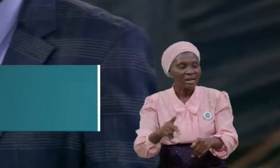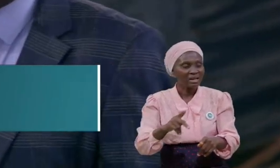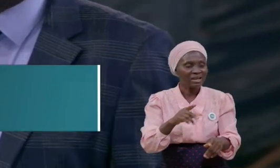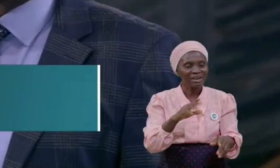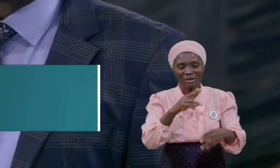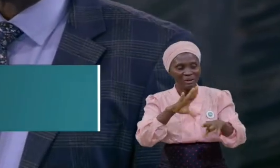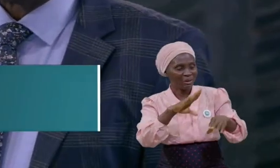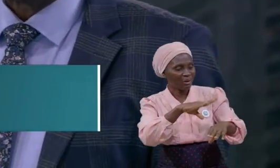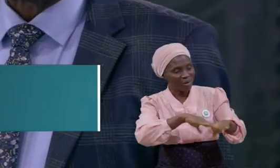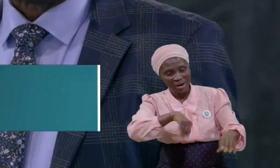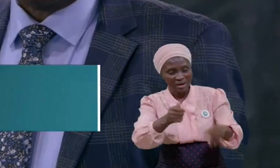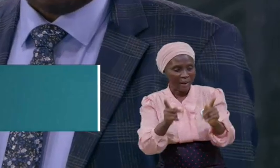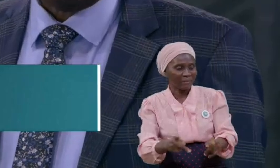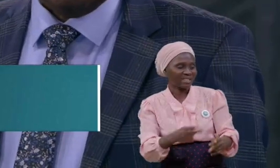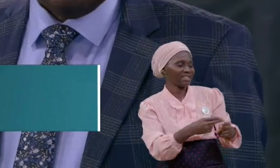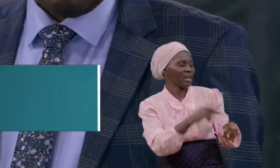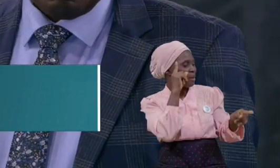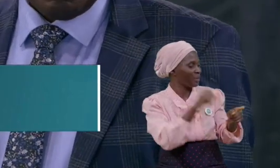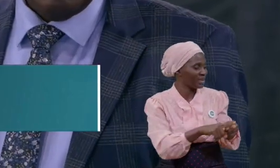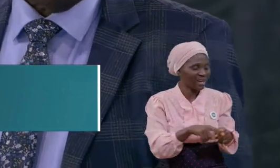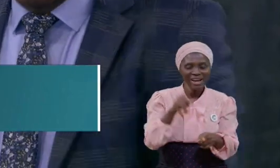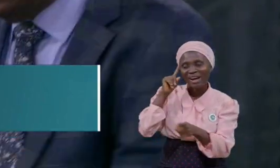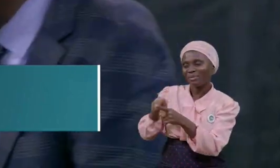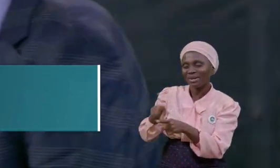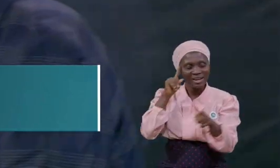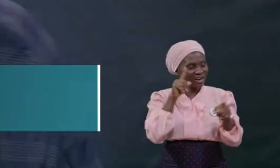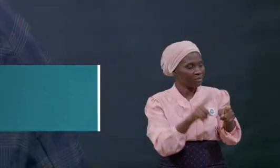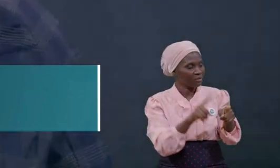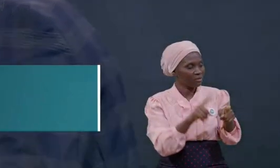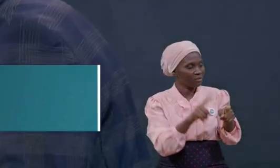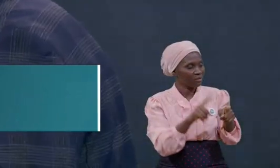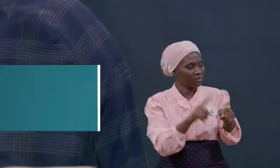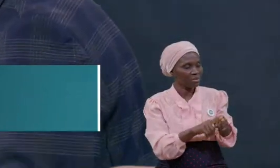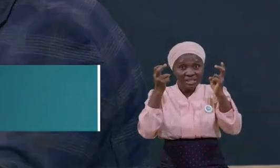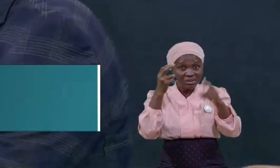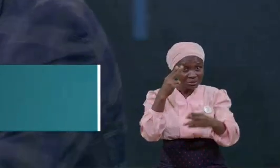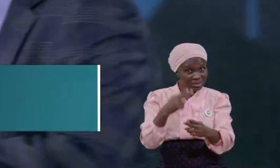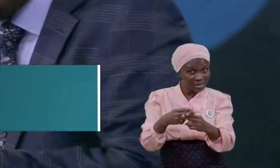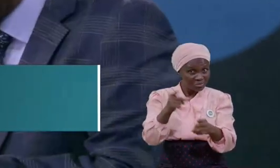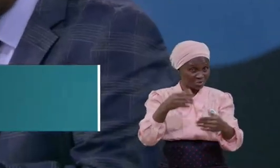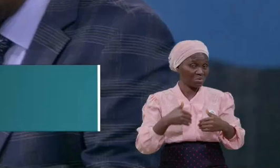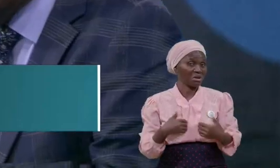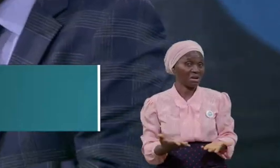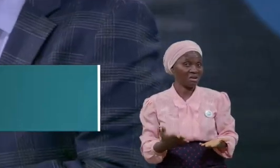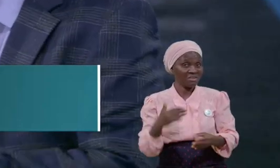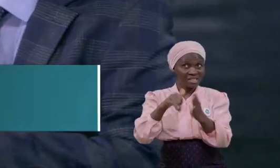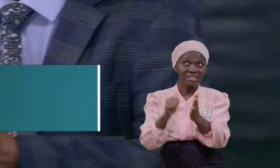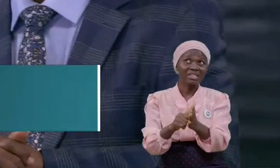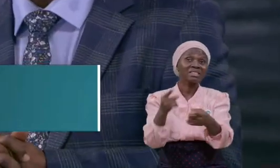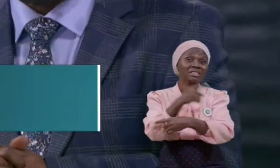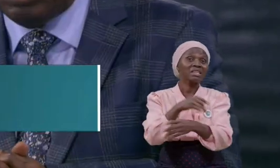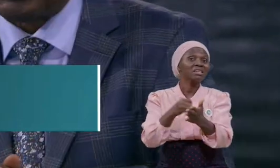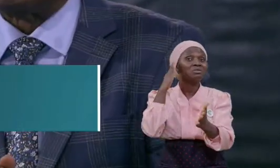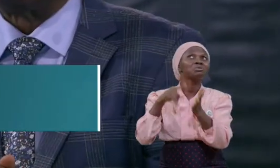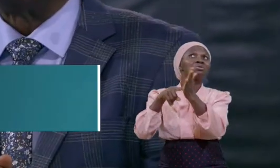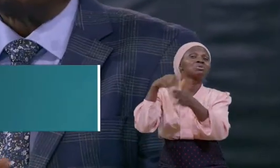qu'on te donne, c'est ce jour-là qui va révéler tout. Tout le monde peut dire, oh, il est mon pasteur, oh,